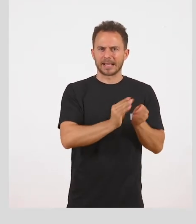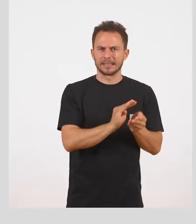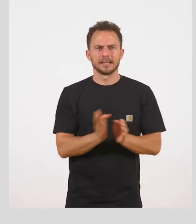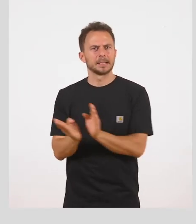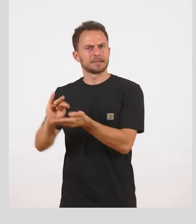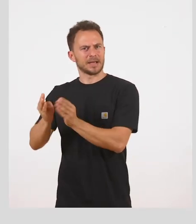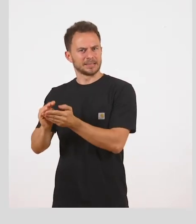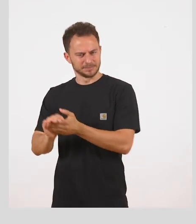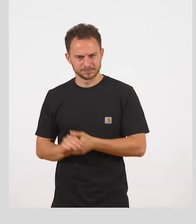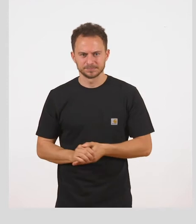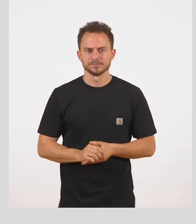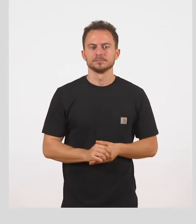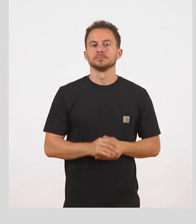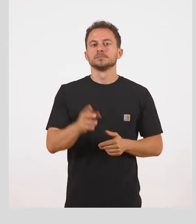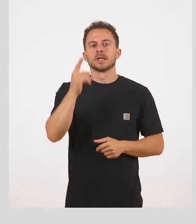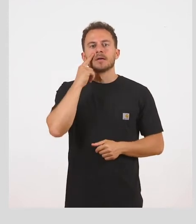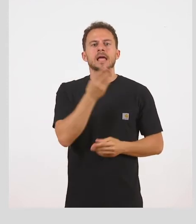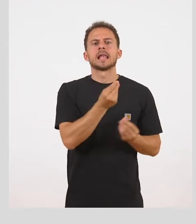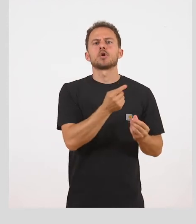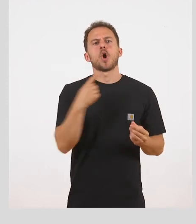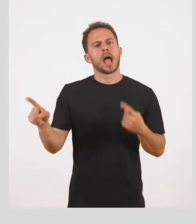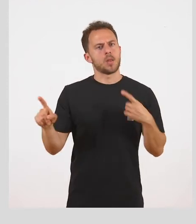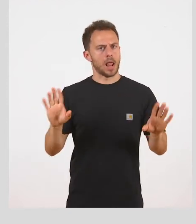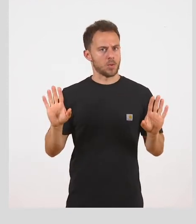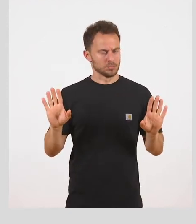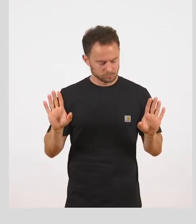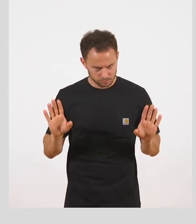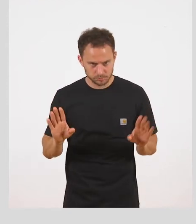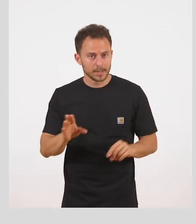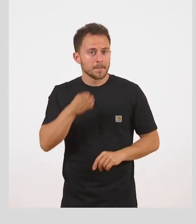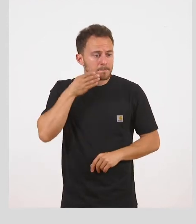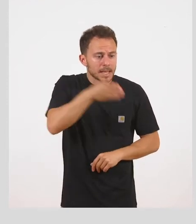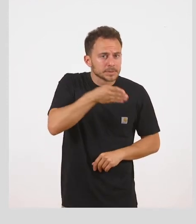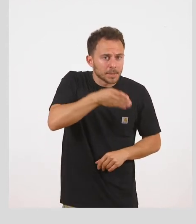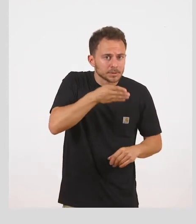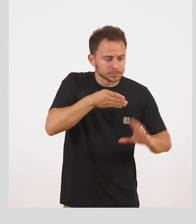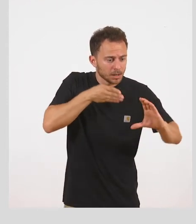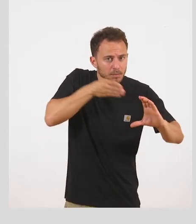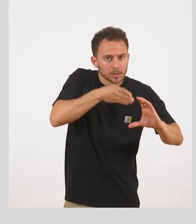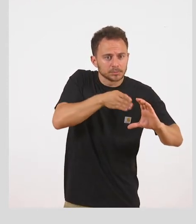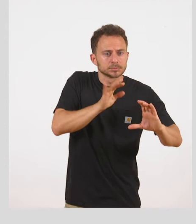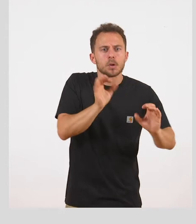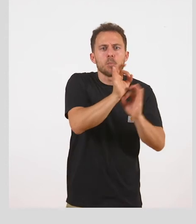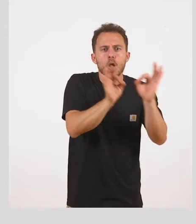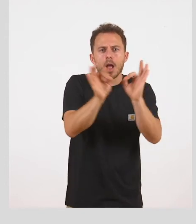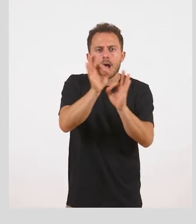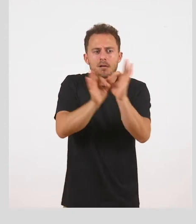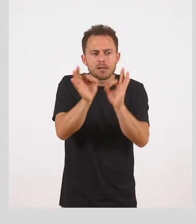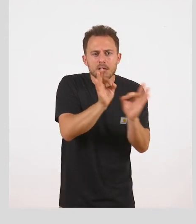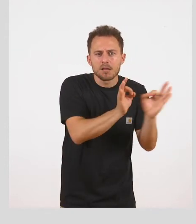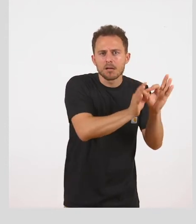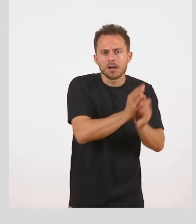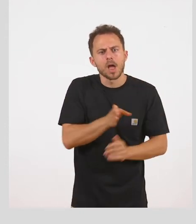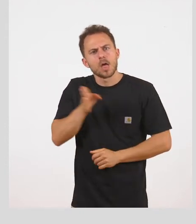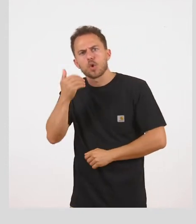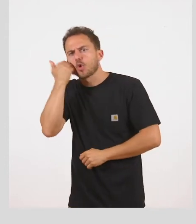υλικό. Παρατηρούμε τα μόρια στην αριστερή εικόνα, στο κίτρινο κυβάκι, ότι είναι πολύ πυκνή ύλη. Ενώ στο κόκκινο κυβάκι